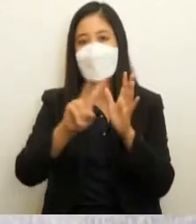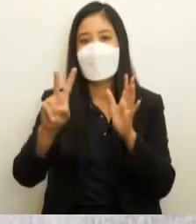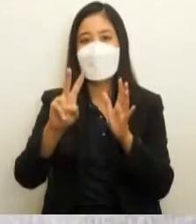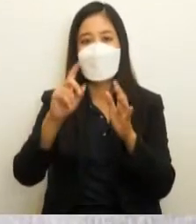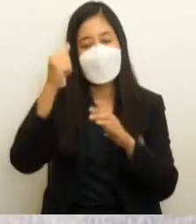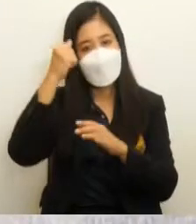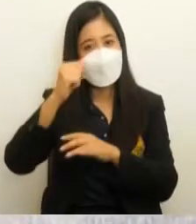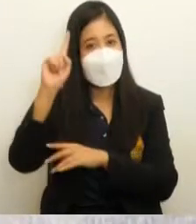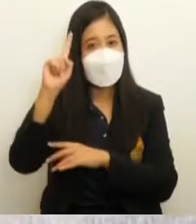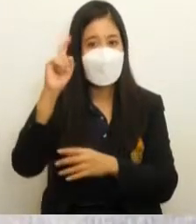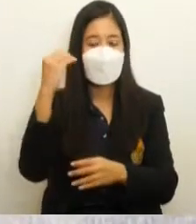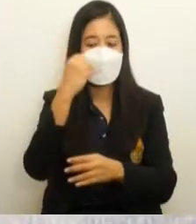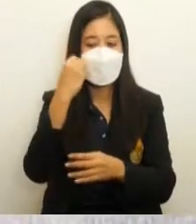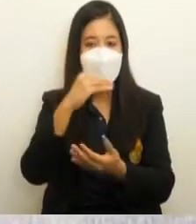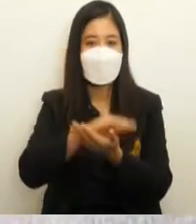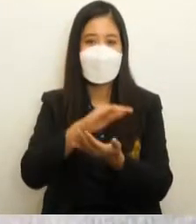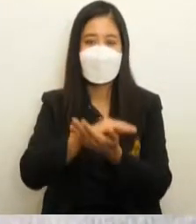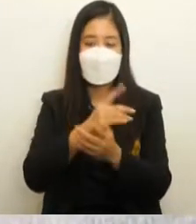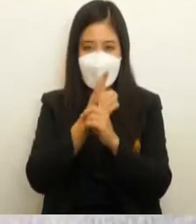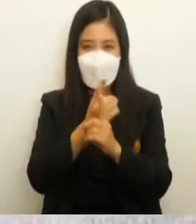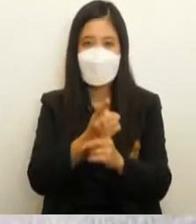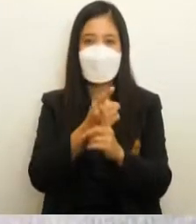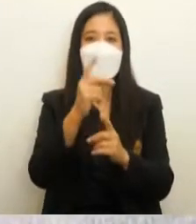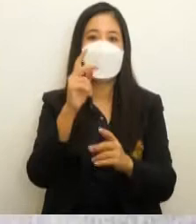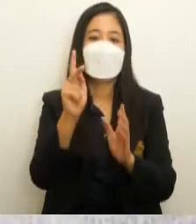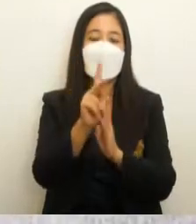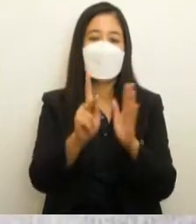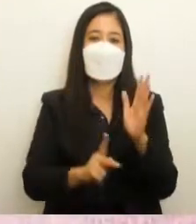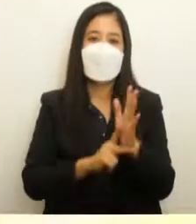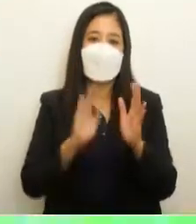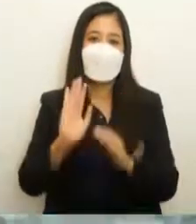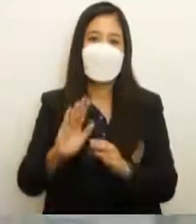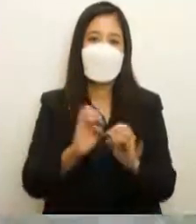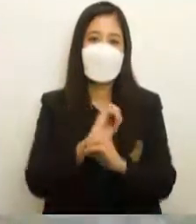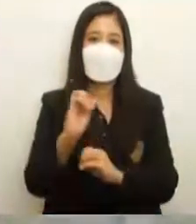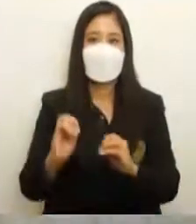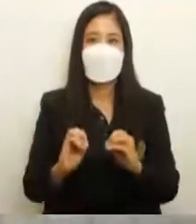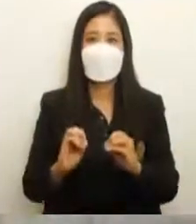ทุกโรงเรียนนะคะก็จะดำเนินการตามมาตรการที่สำนักงานเขตให้ไป